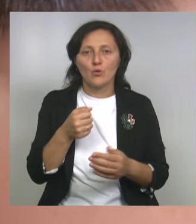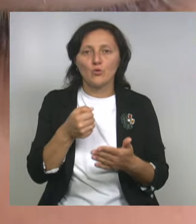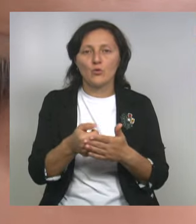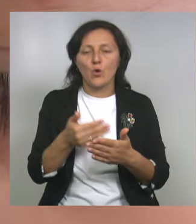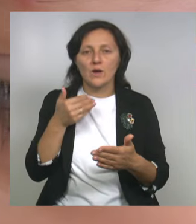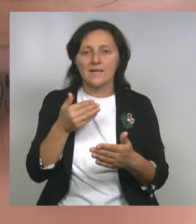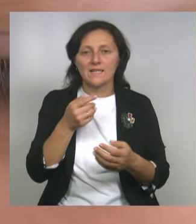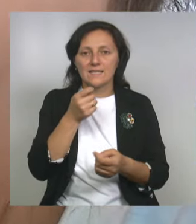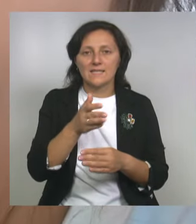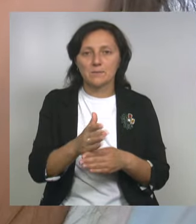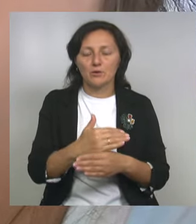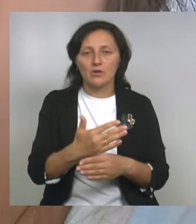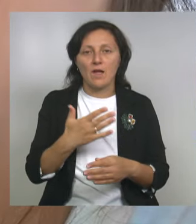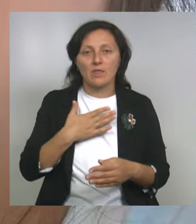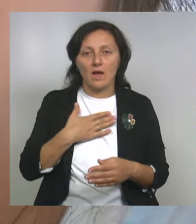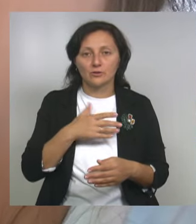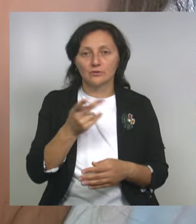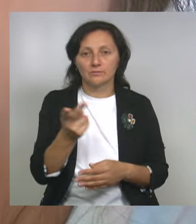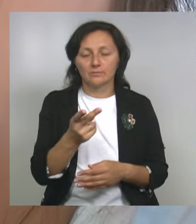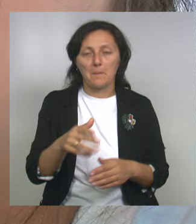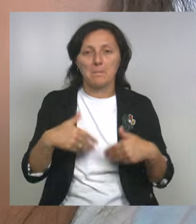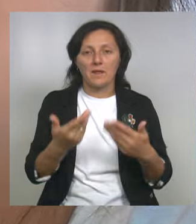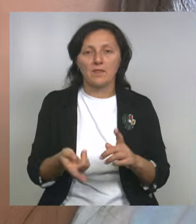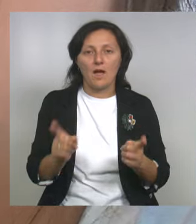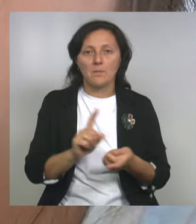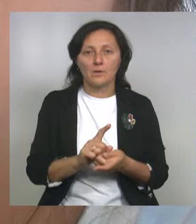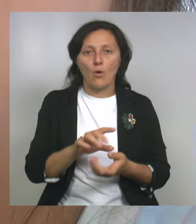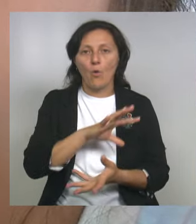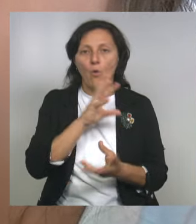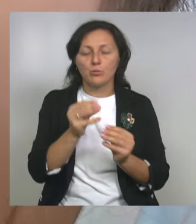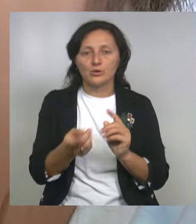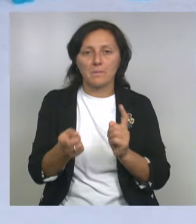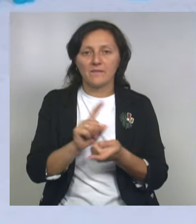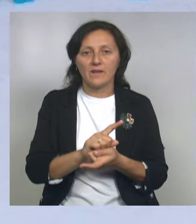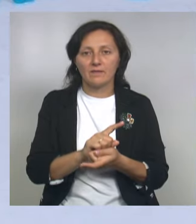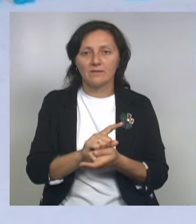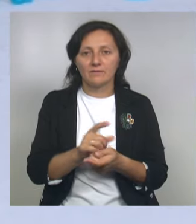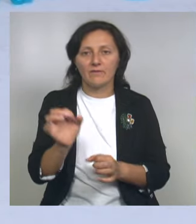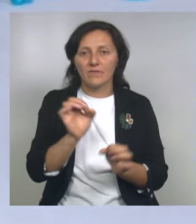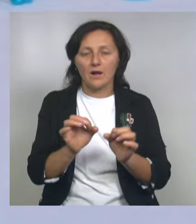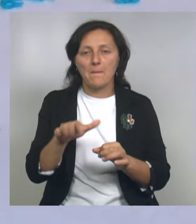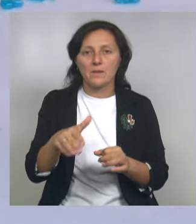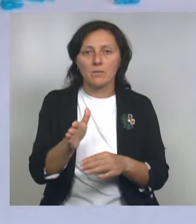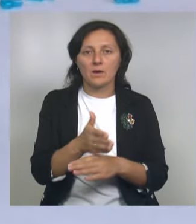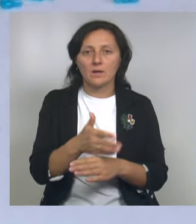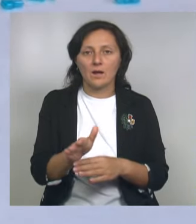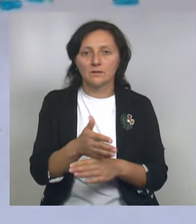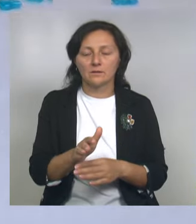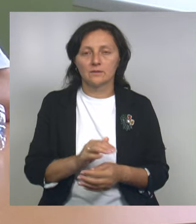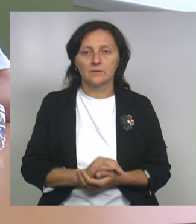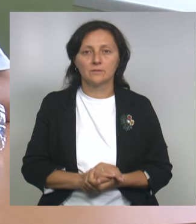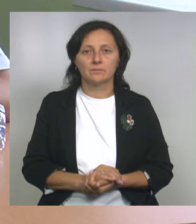измельчения. А наши герои предлагают наоборот – сначала общую массу превратить в гранулы, а потом уже рассортировать эти мелкие